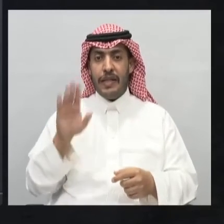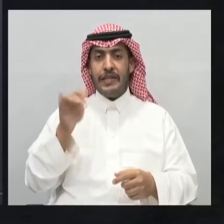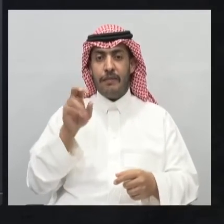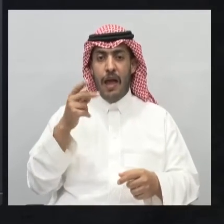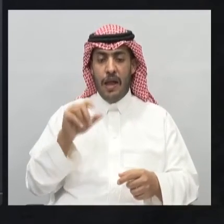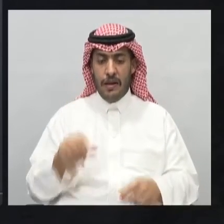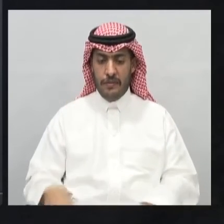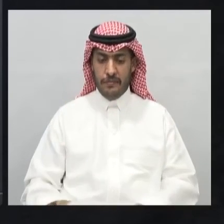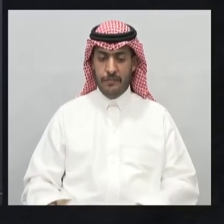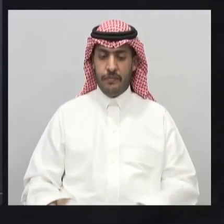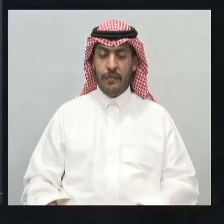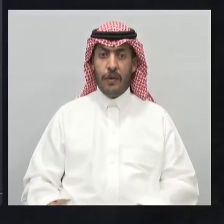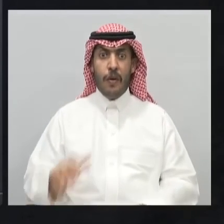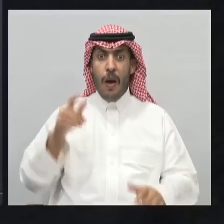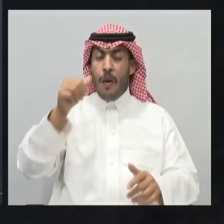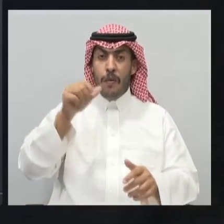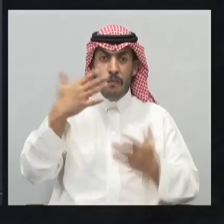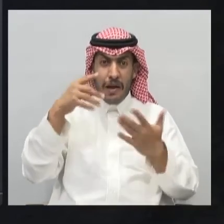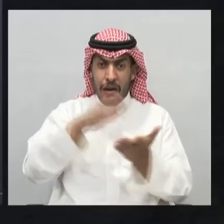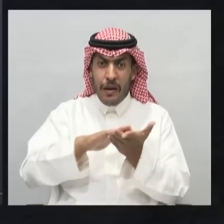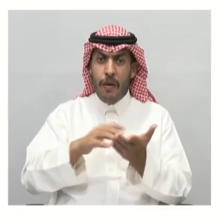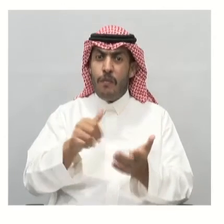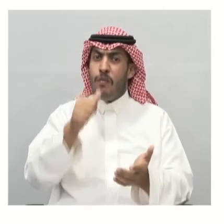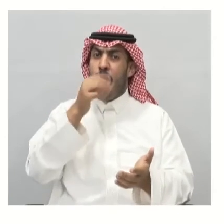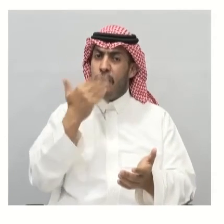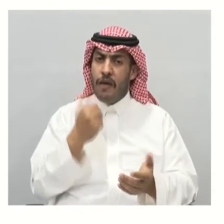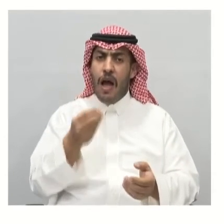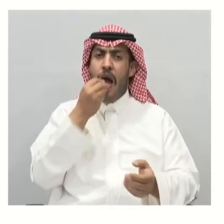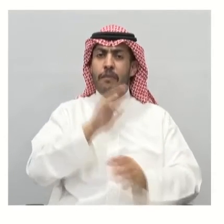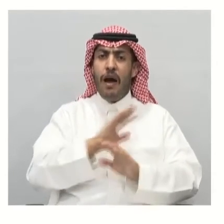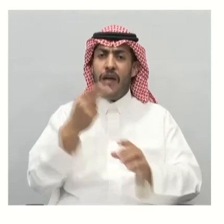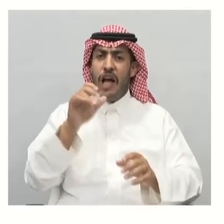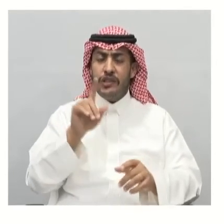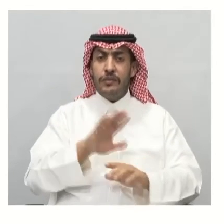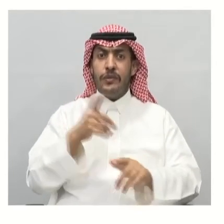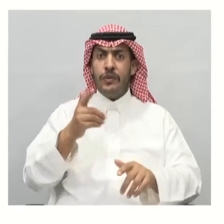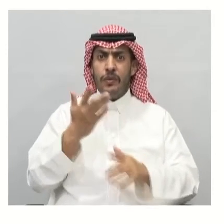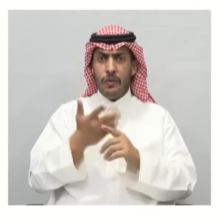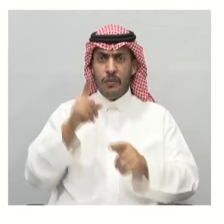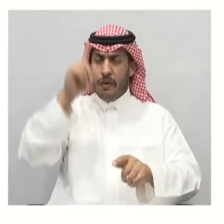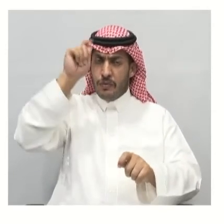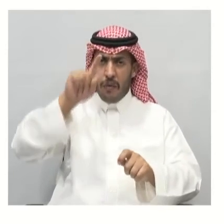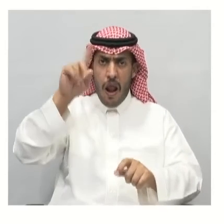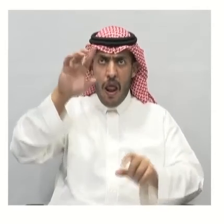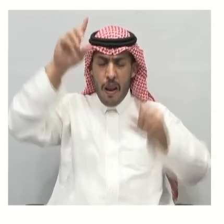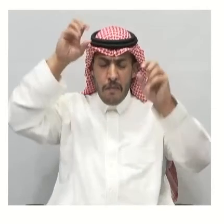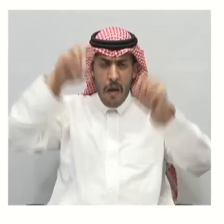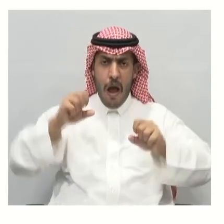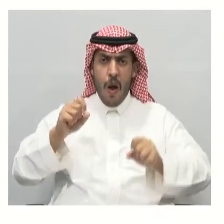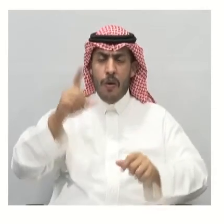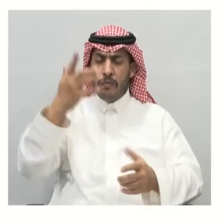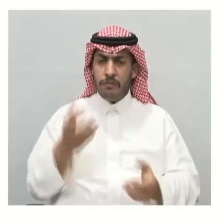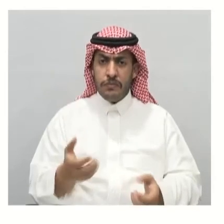مكه المكرمه ماء ولا عشب وان يتركه هناك لتحدث معجزه ماء زمزم